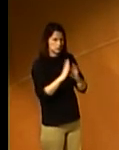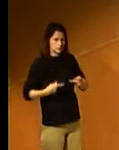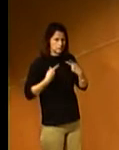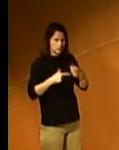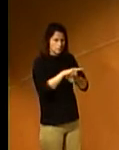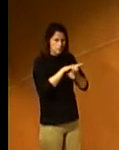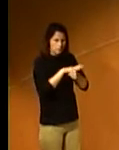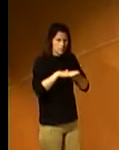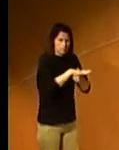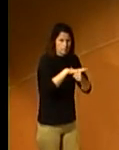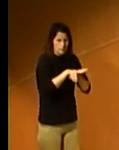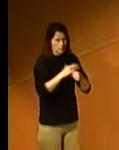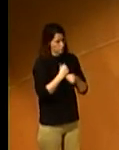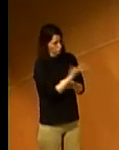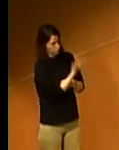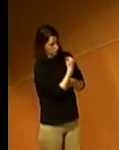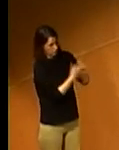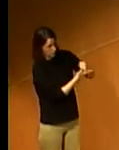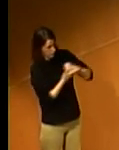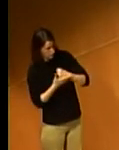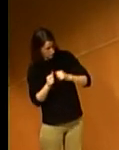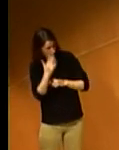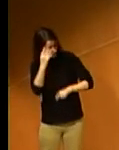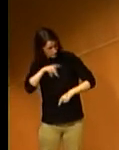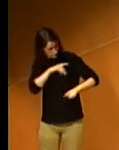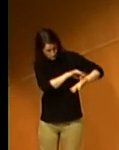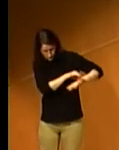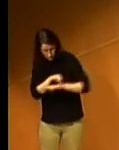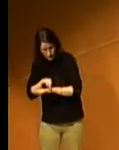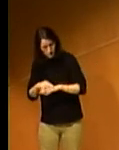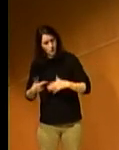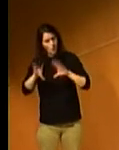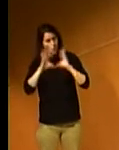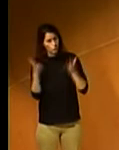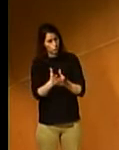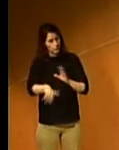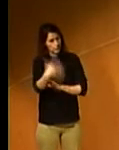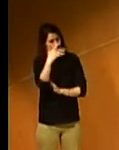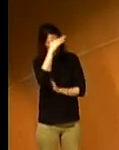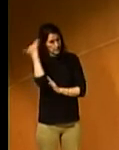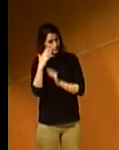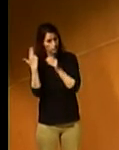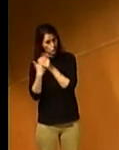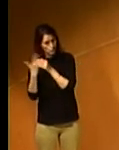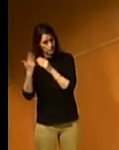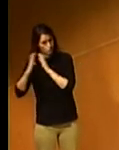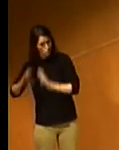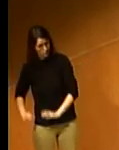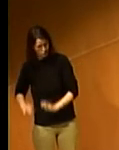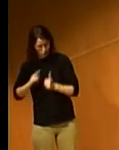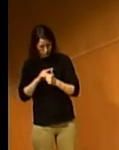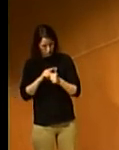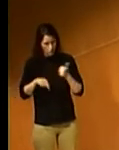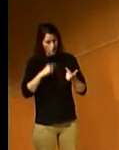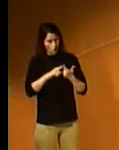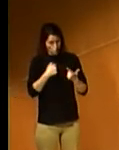peu accompagner nos élèves. Alors, il y avait 15 élèves ULIS, collège. Moi, à l'époque,